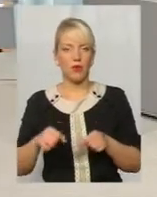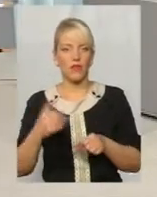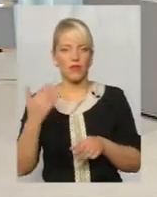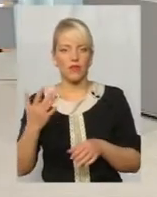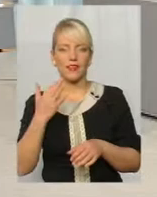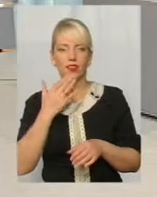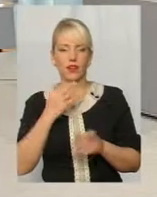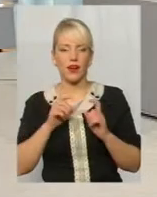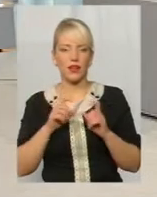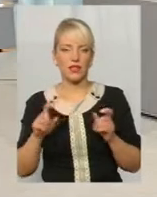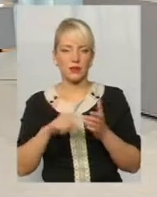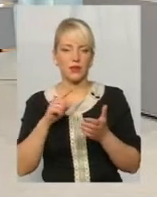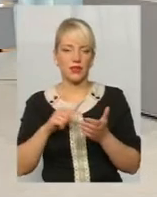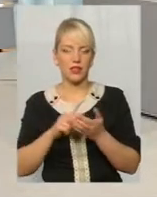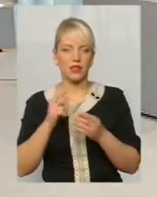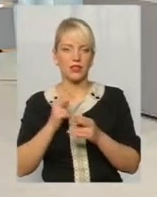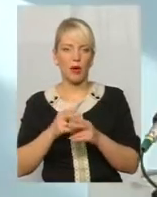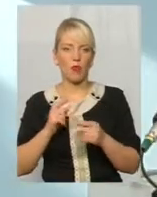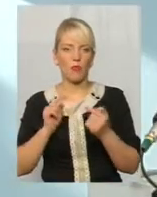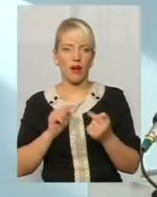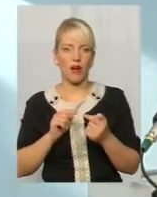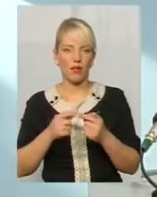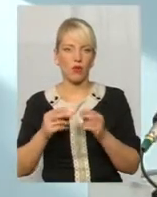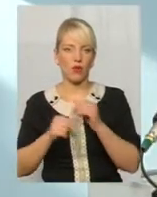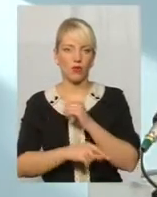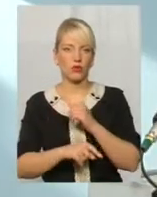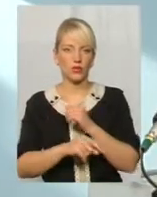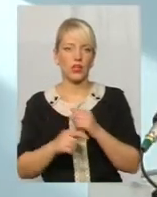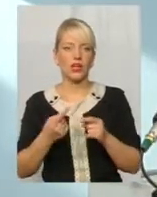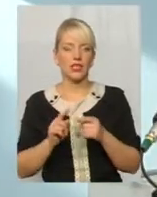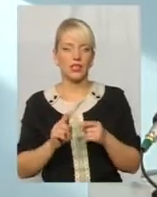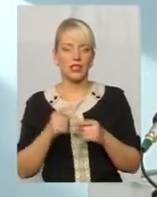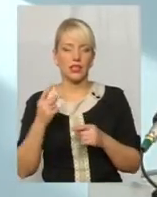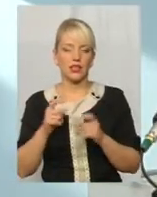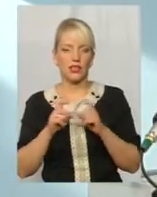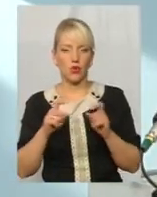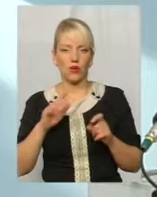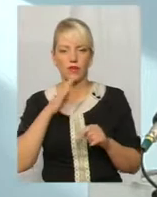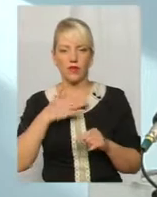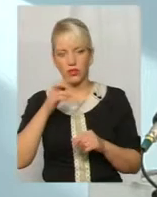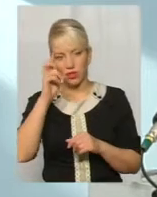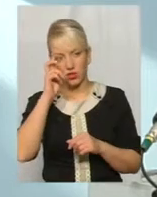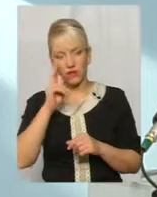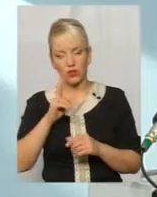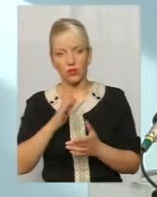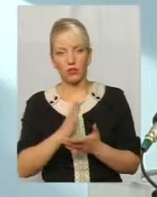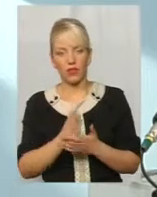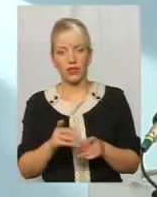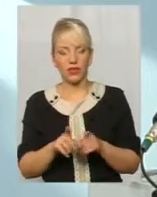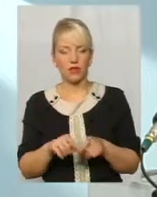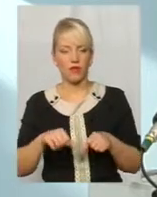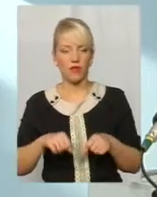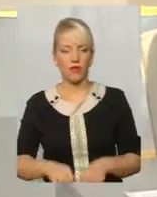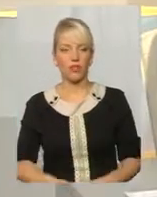запобігання корупції, про яке ми говорили спочатку. Це єдиний орган в нашій державі на сьогоднішній день, який має такі